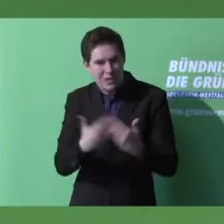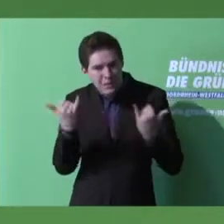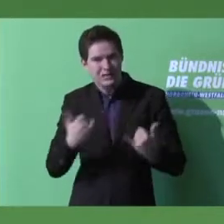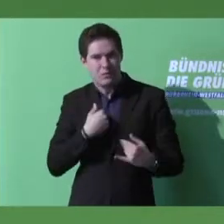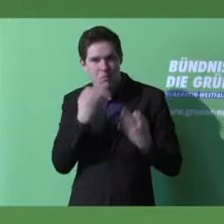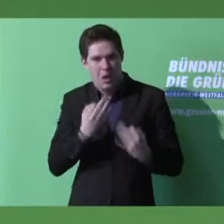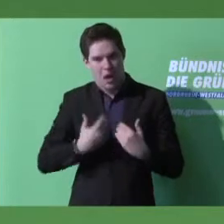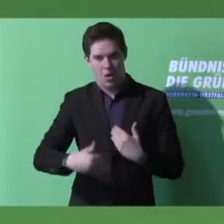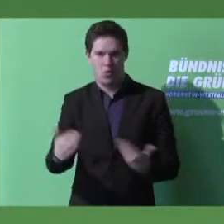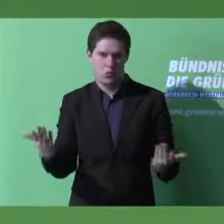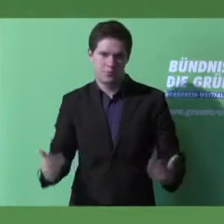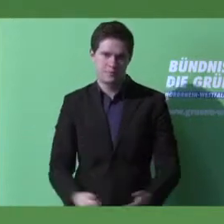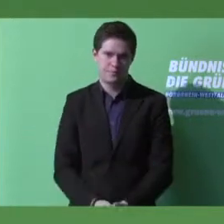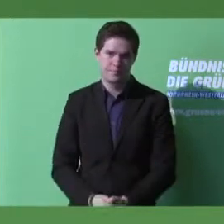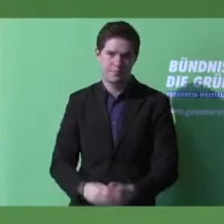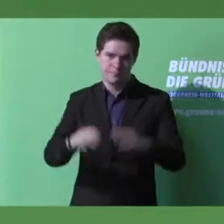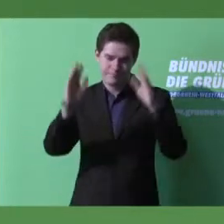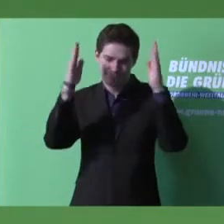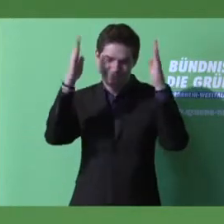machen.